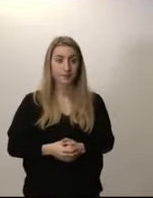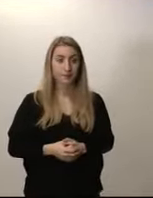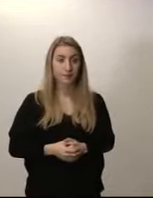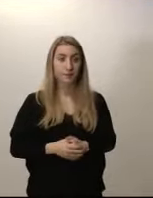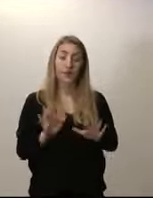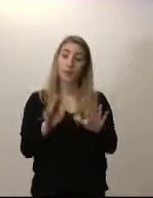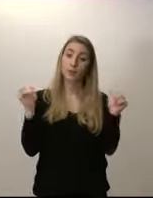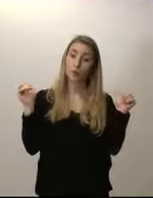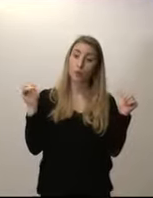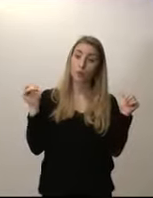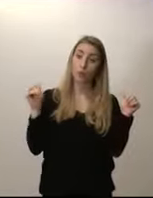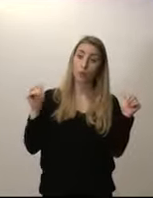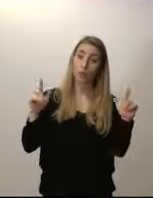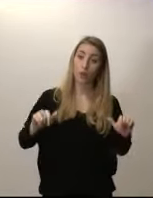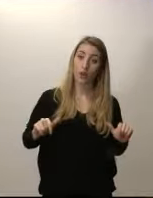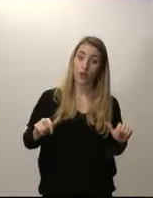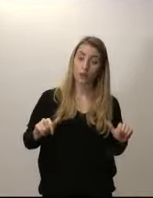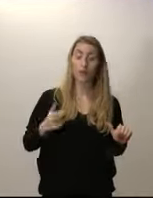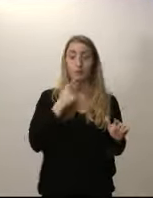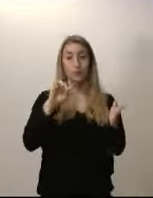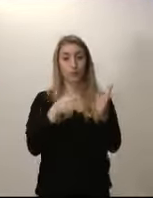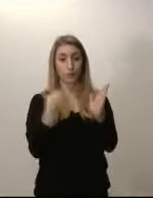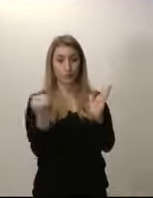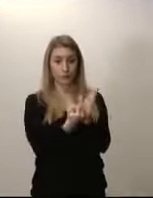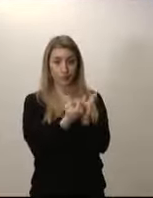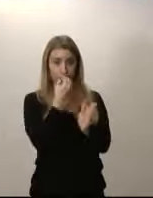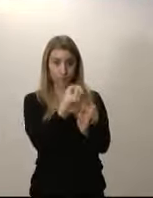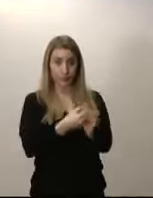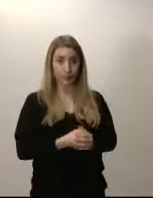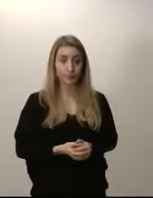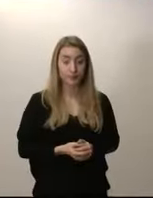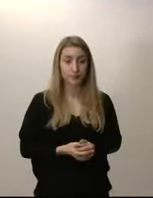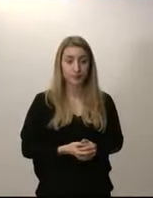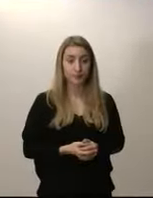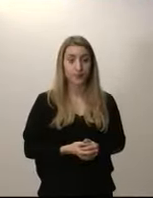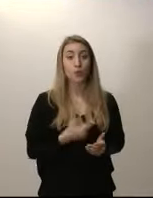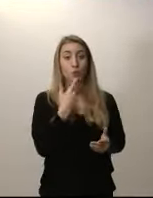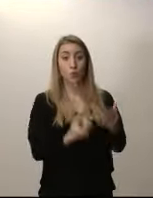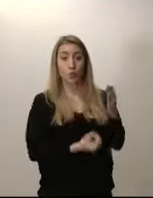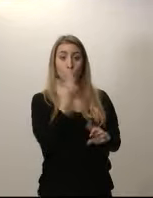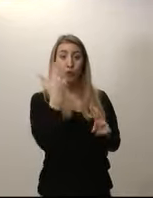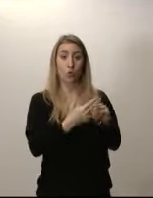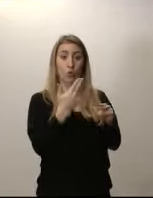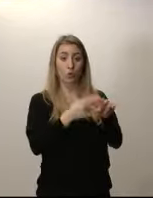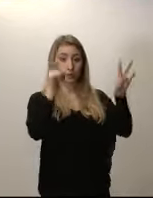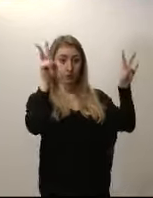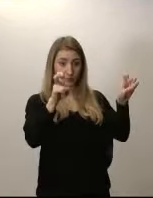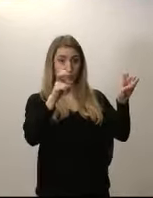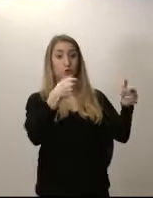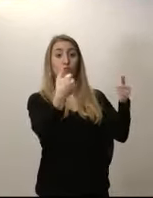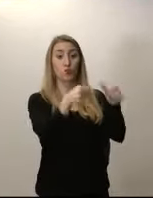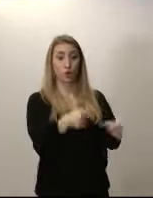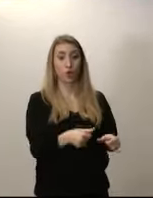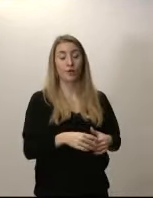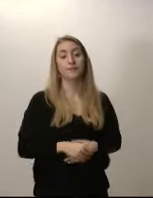des abstentions? Donc ce point est adopté. Donc le nouveau nom sera donc, là on dit puzzle?